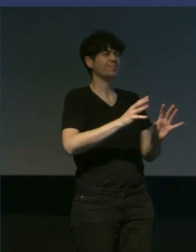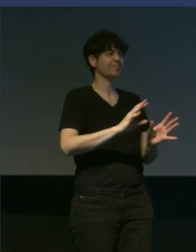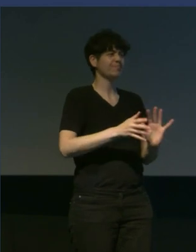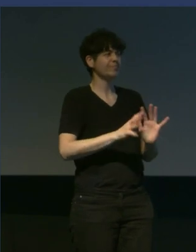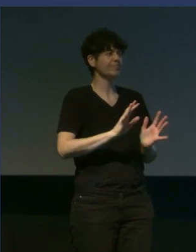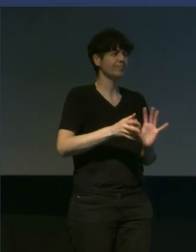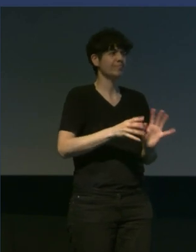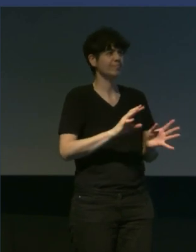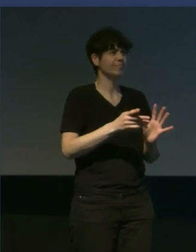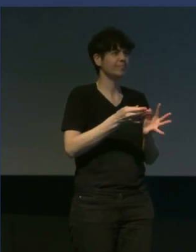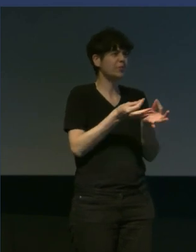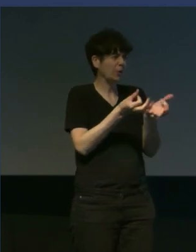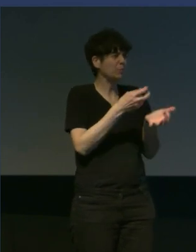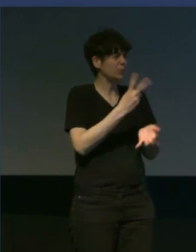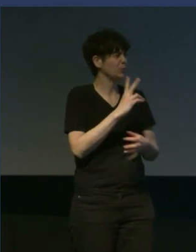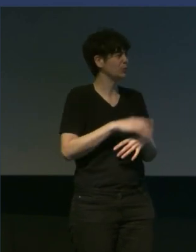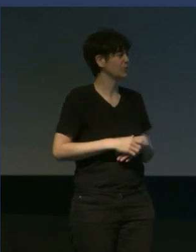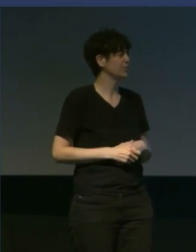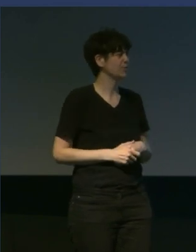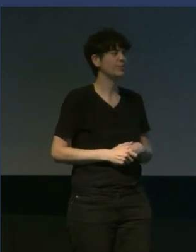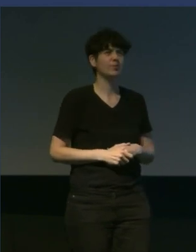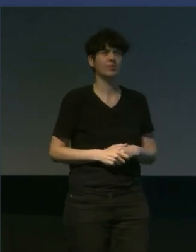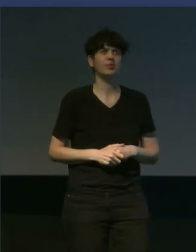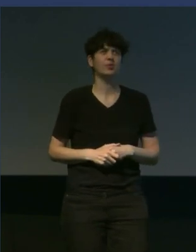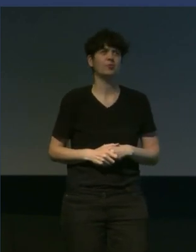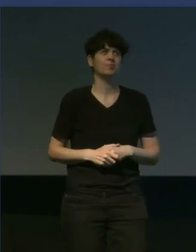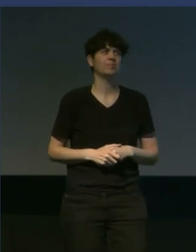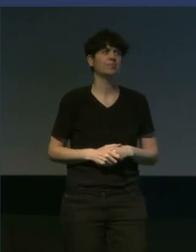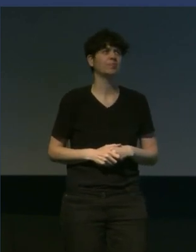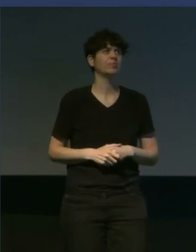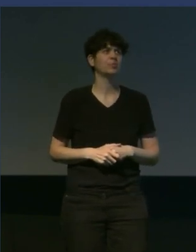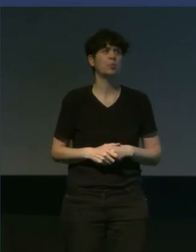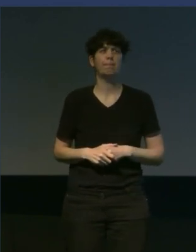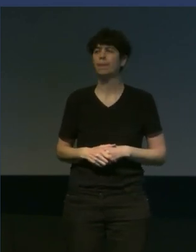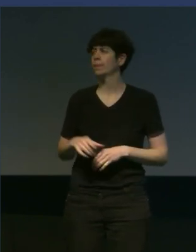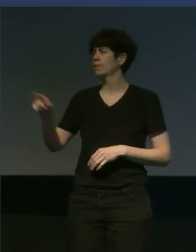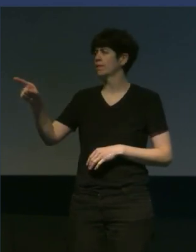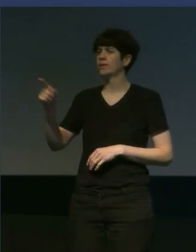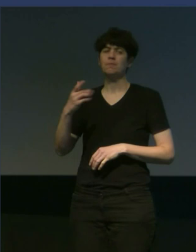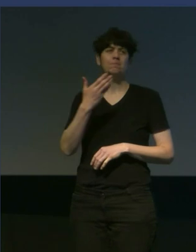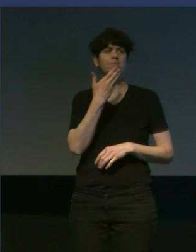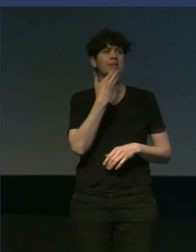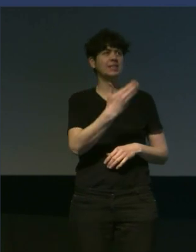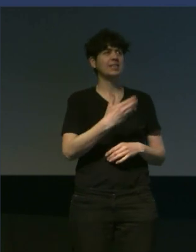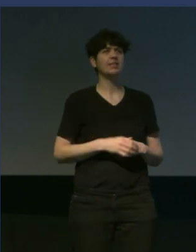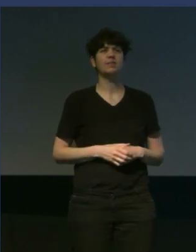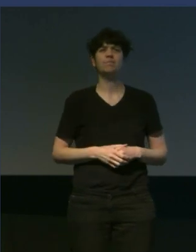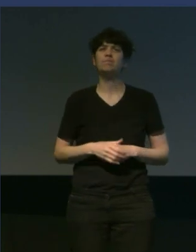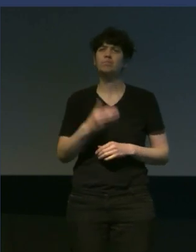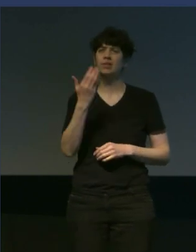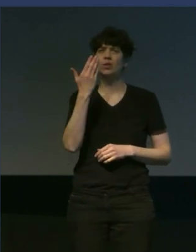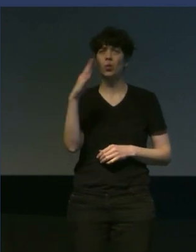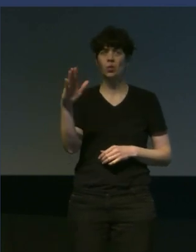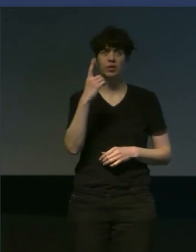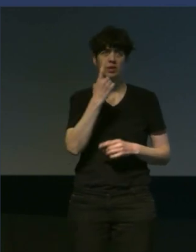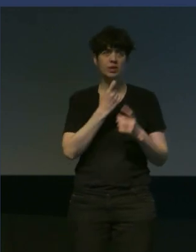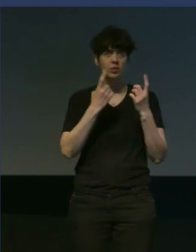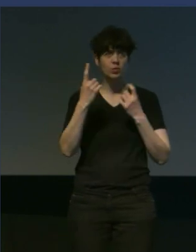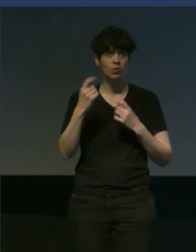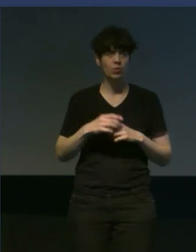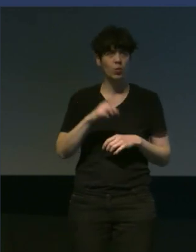je pense que c'est plus subtil que ça. Voilà. Merci. Est-ce qu'il y a des questions,